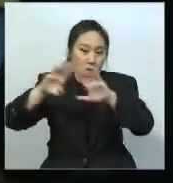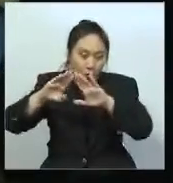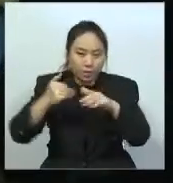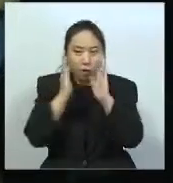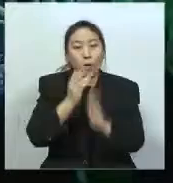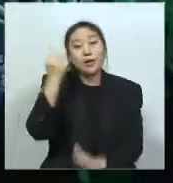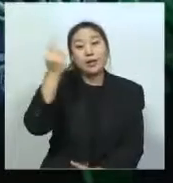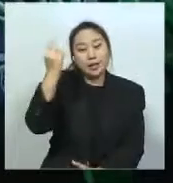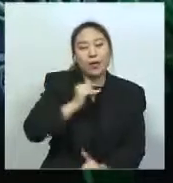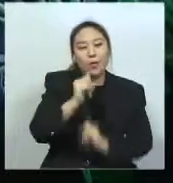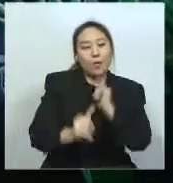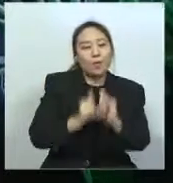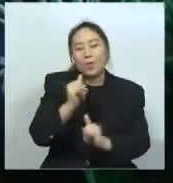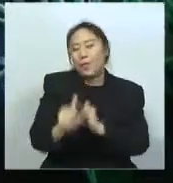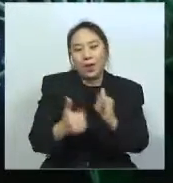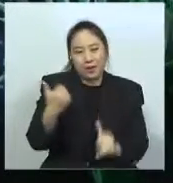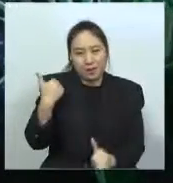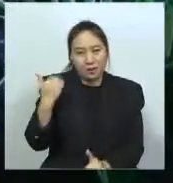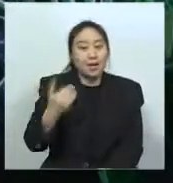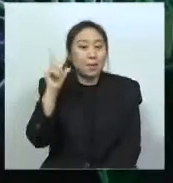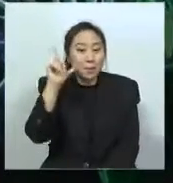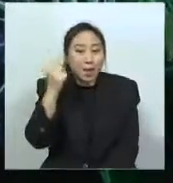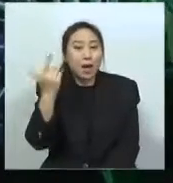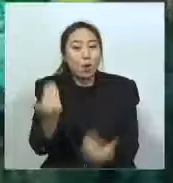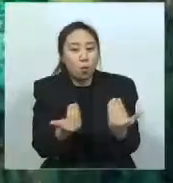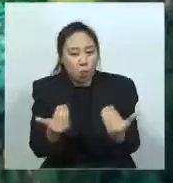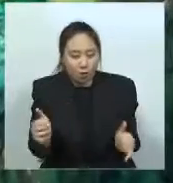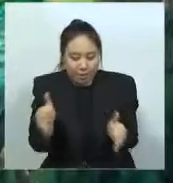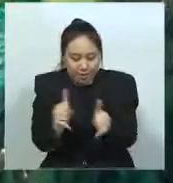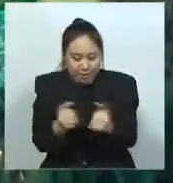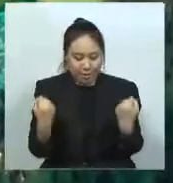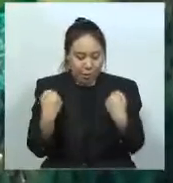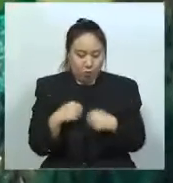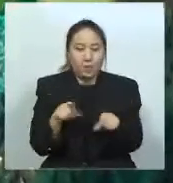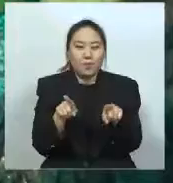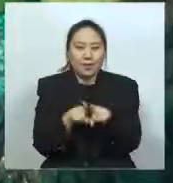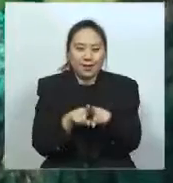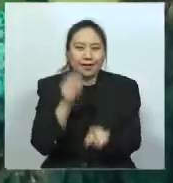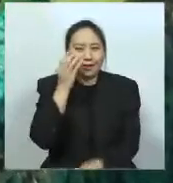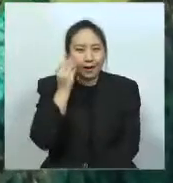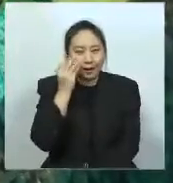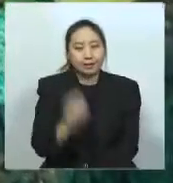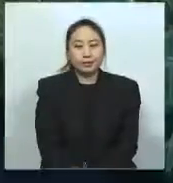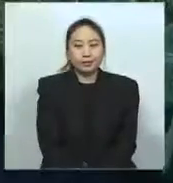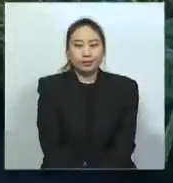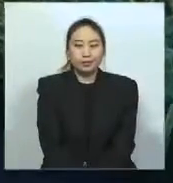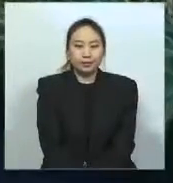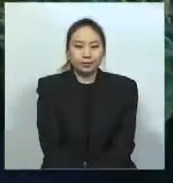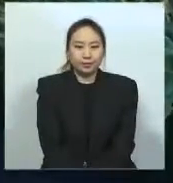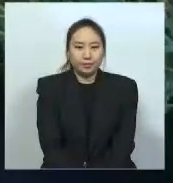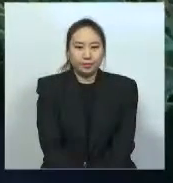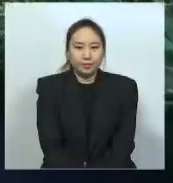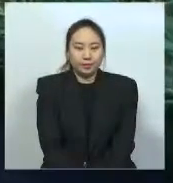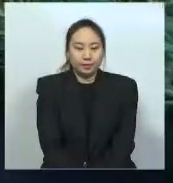ที่ยวไปร่วมงานจำนวนมากนี่มาออกงานทั้งคุณแม่ทั้งคุณลูกและแต่งตัวเหมือนกันแบบนี้น่ารักนะน่ารักมาก สวยทีเดียวนะ